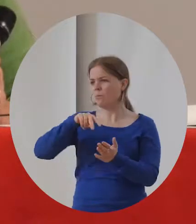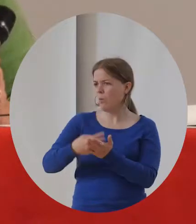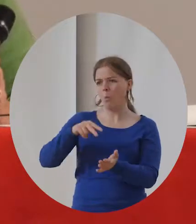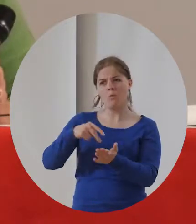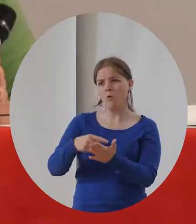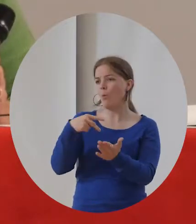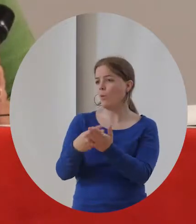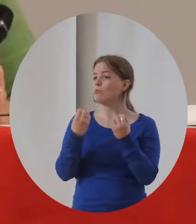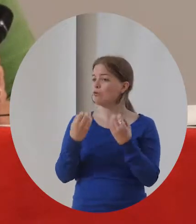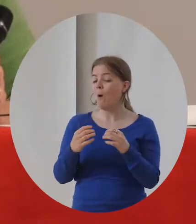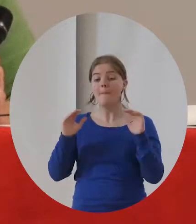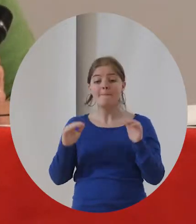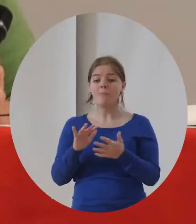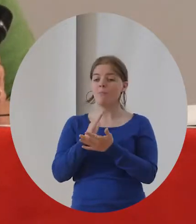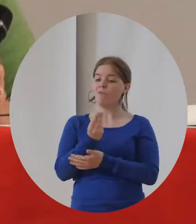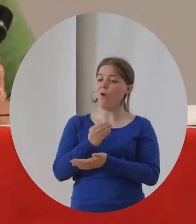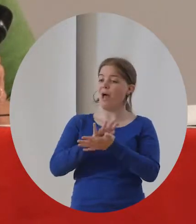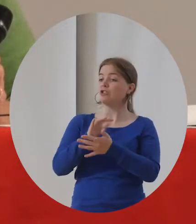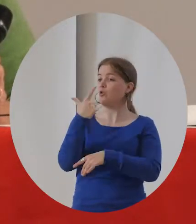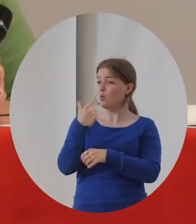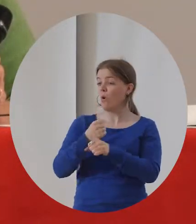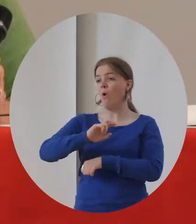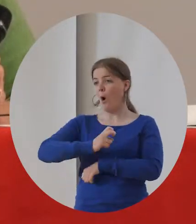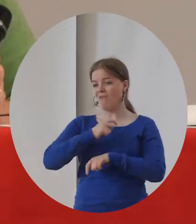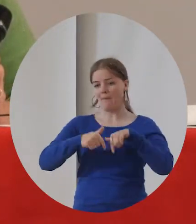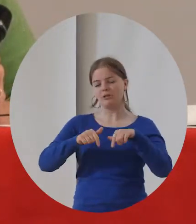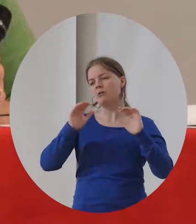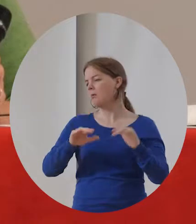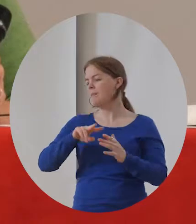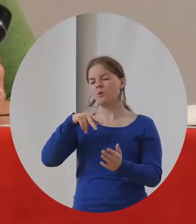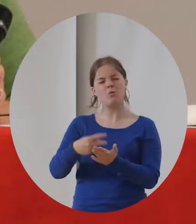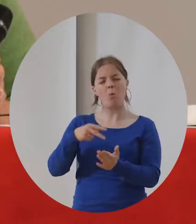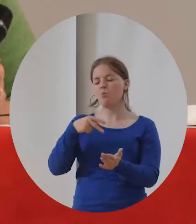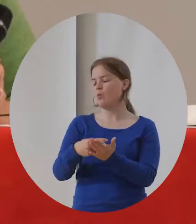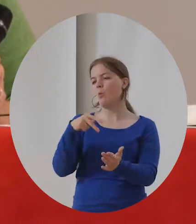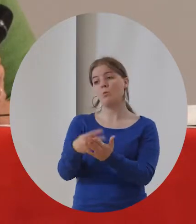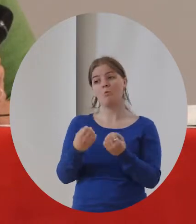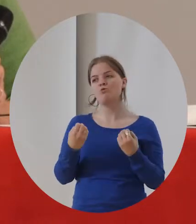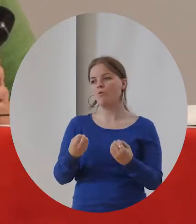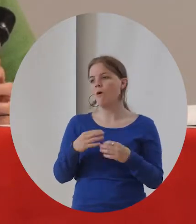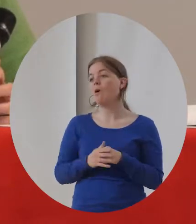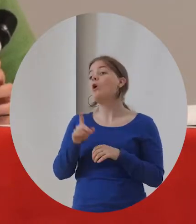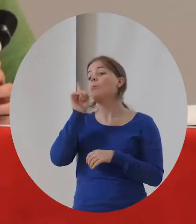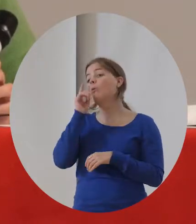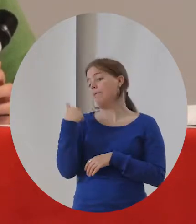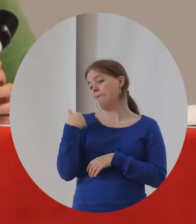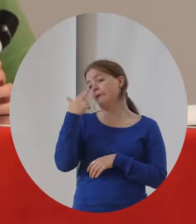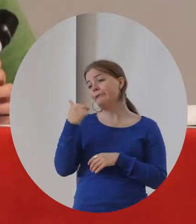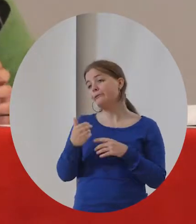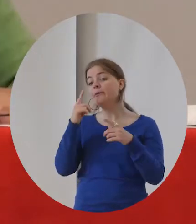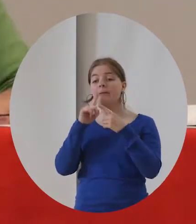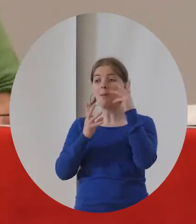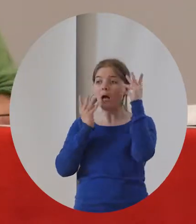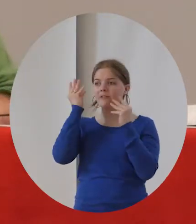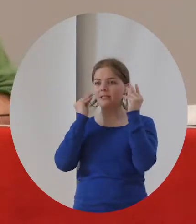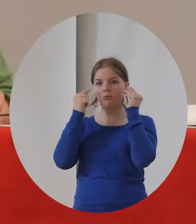se lance enfin dans la marche, il va beaucoup tomber. Il va beaucoup tomber parce que on a vu que l'organe vestibulaire,